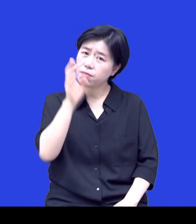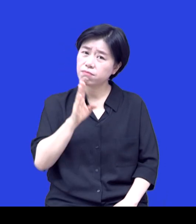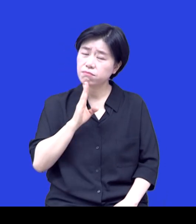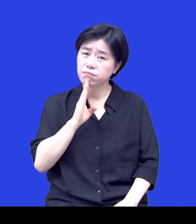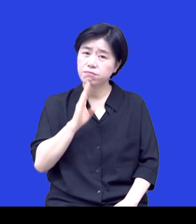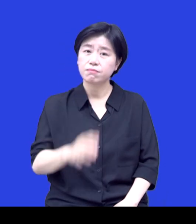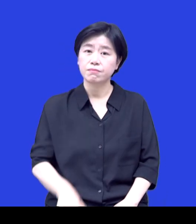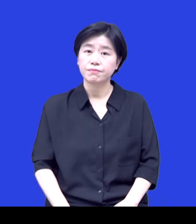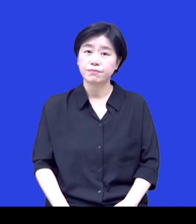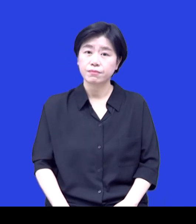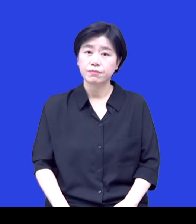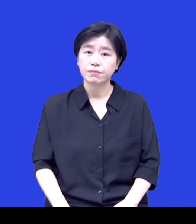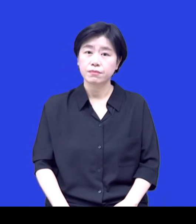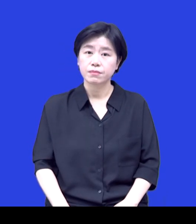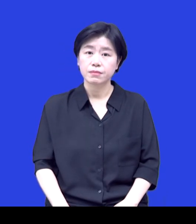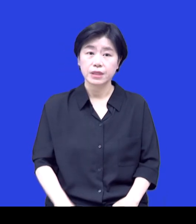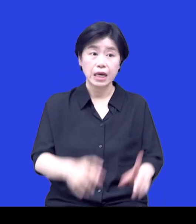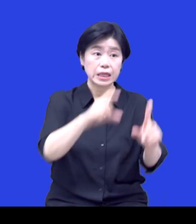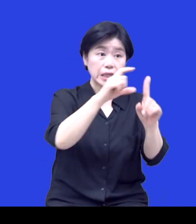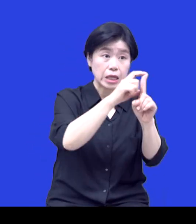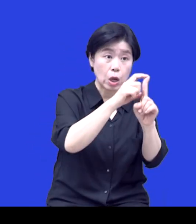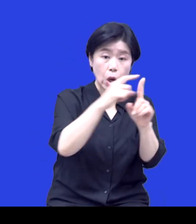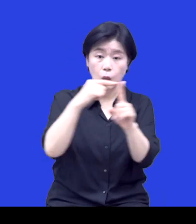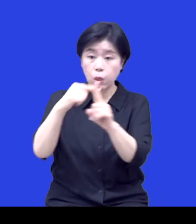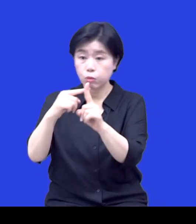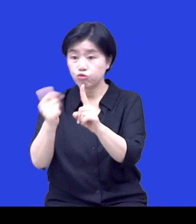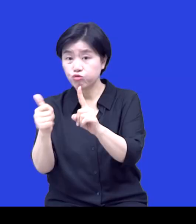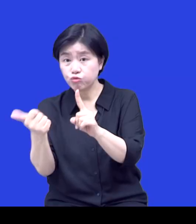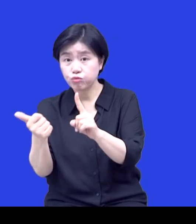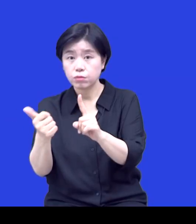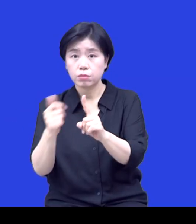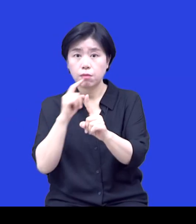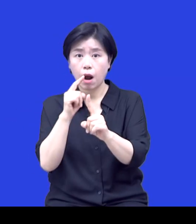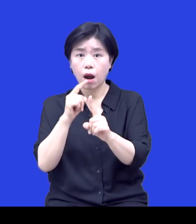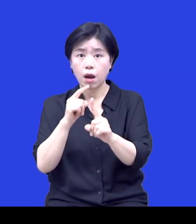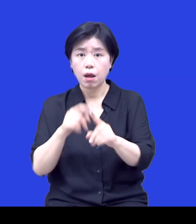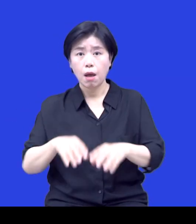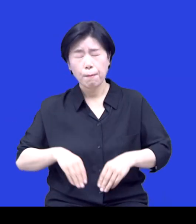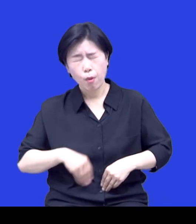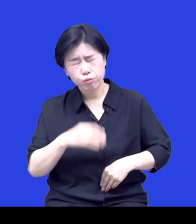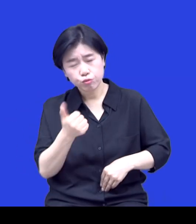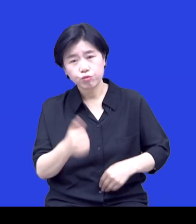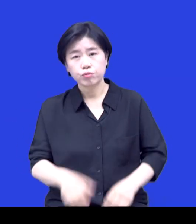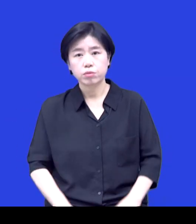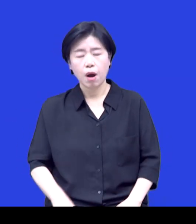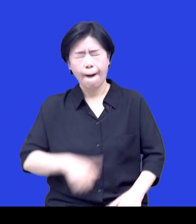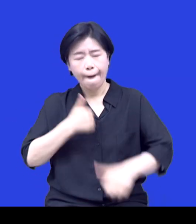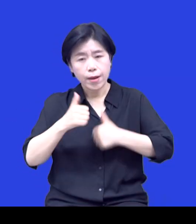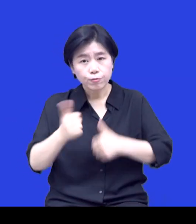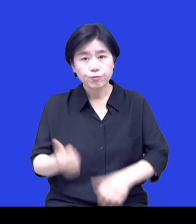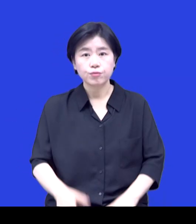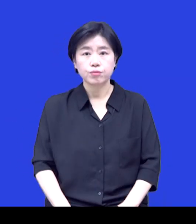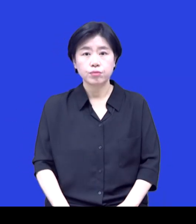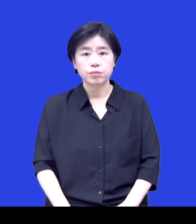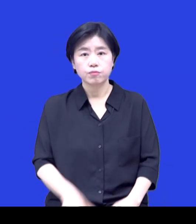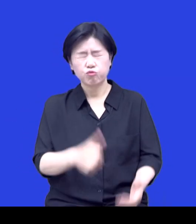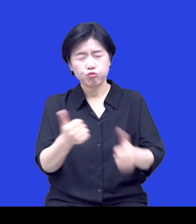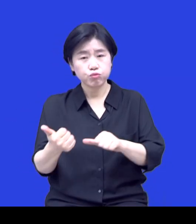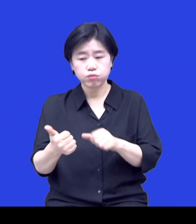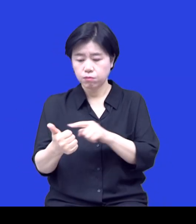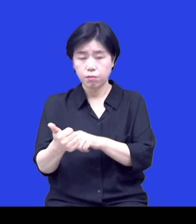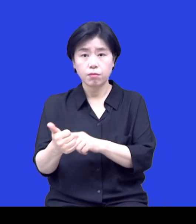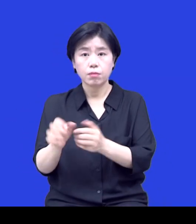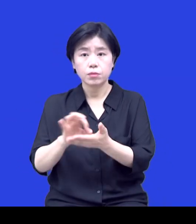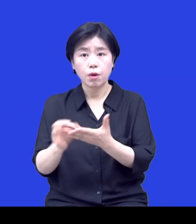그러니까 뭐에 다 죽겠어가 붙어요. 그죠? 네. 뭐 해서 죽겠어, 배고파 죽겠어, 열받아 죽겠어, 다 죽겠어요. 모든